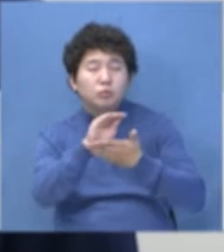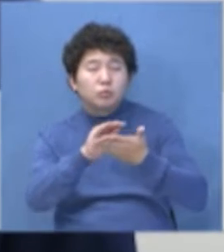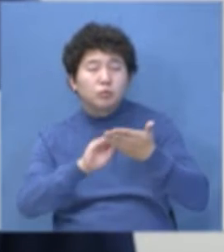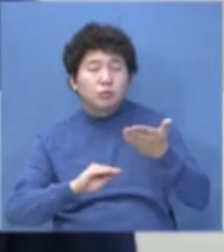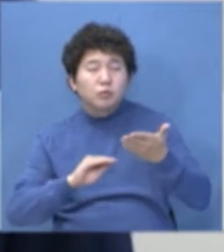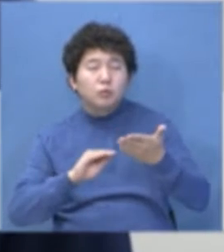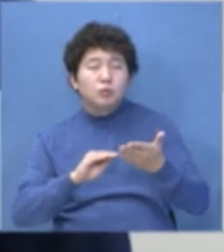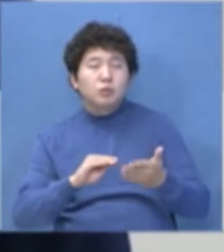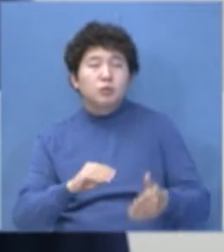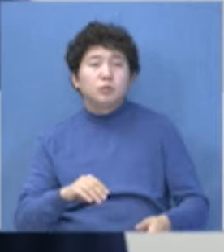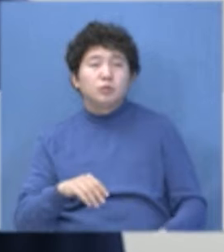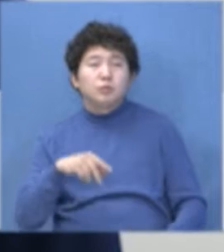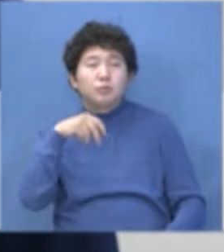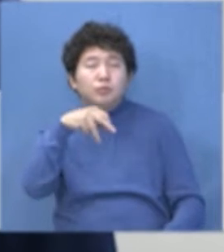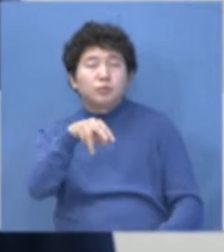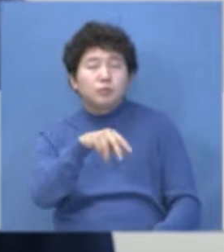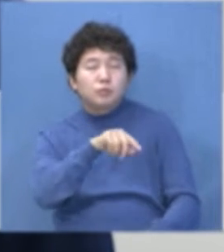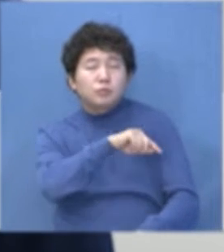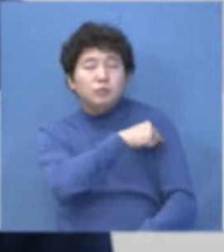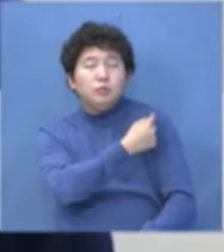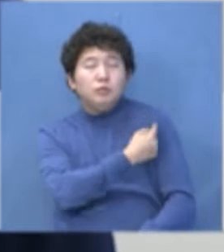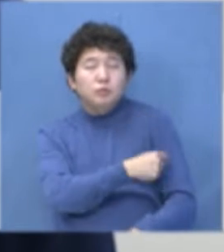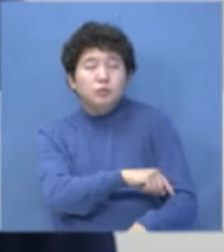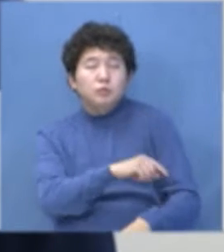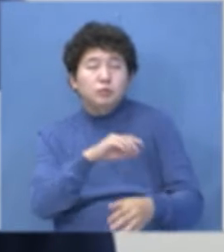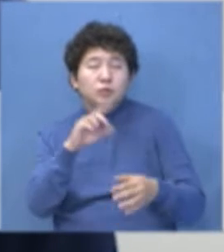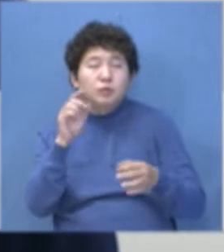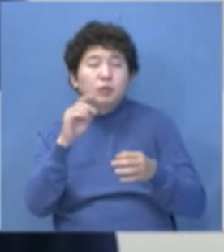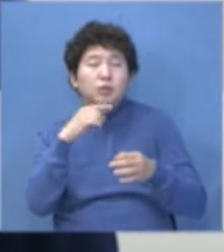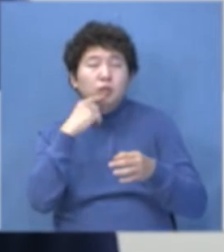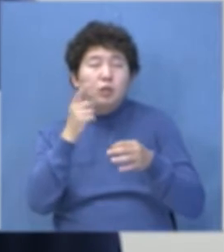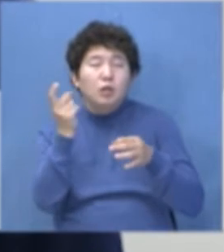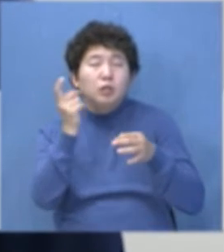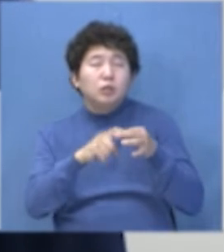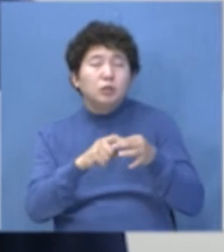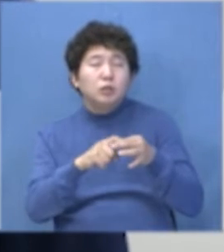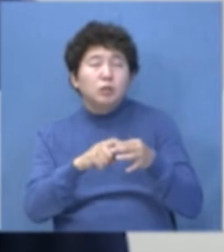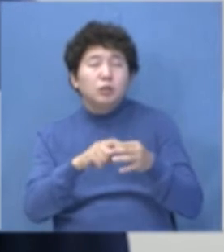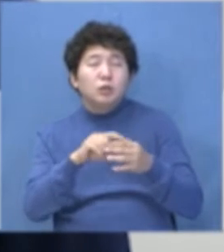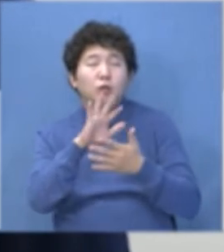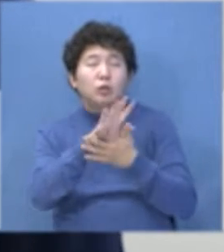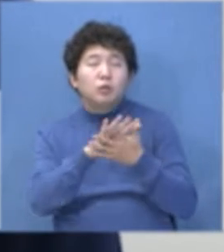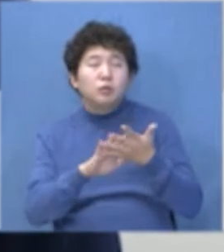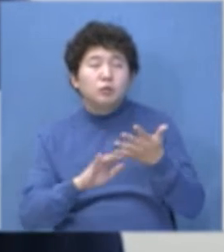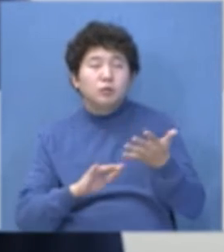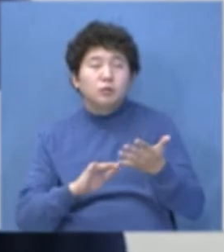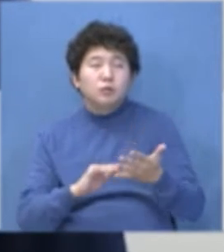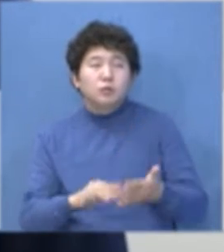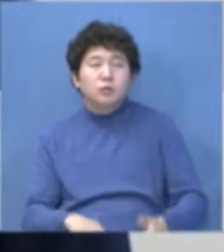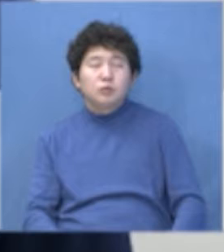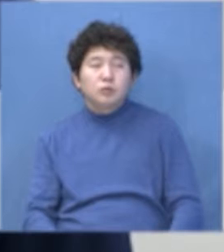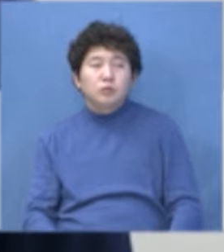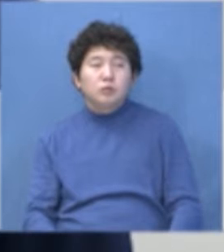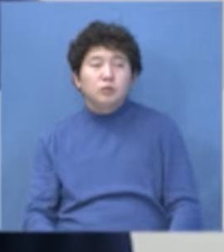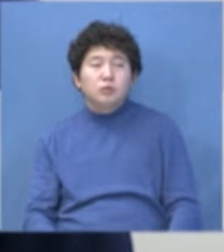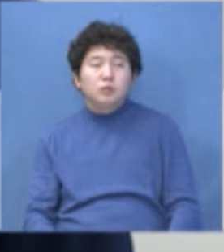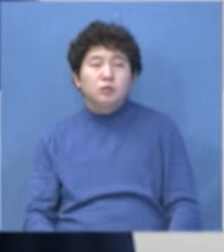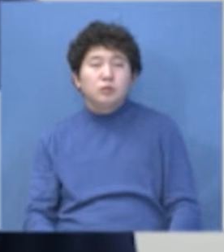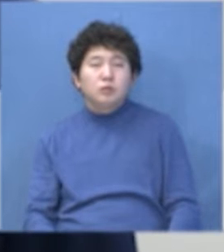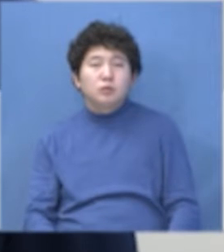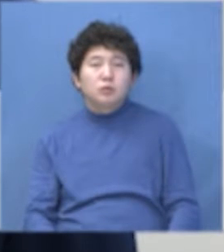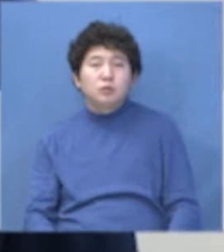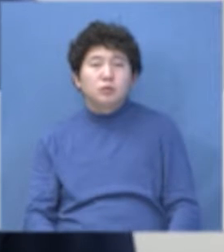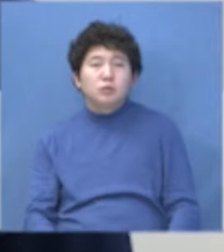заполнили анкету, они подходят к медрегистратору, где они проходят регистрацию. После они идут к лаборанту,